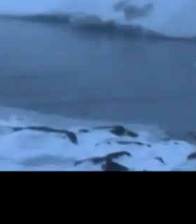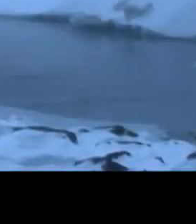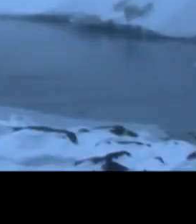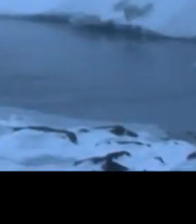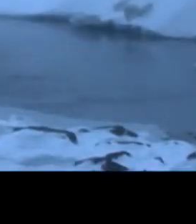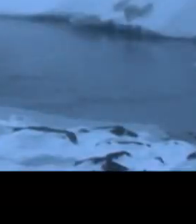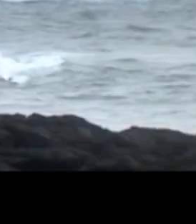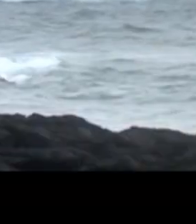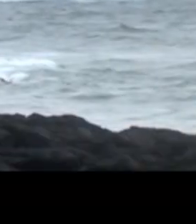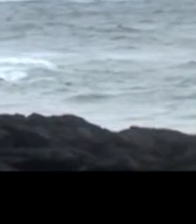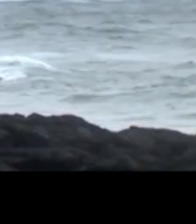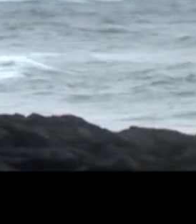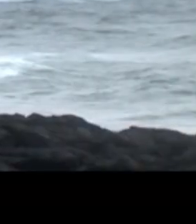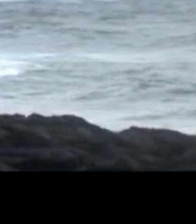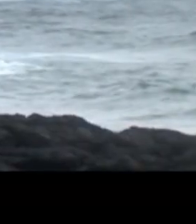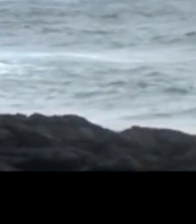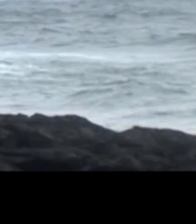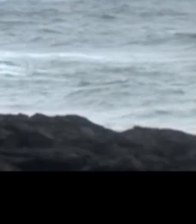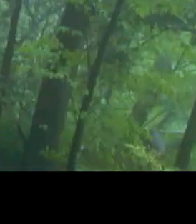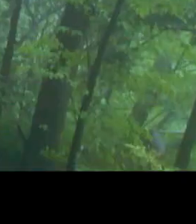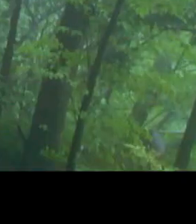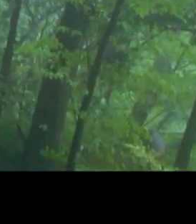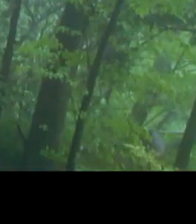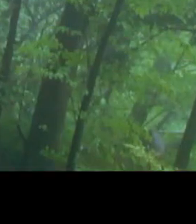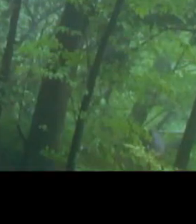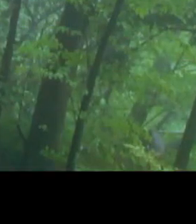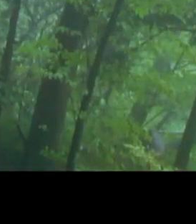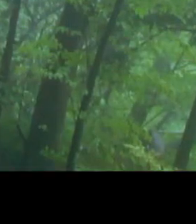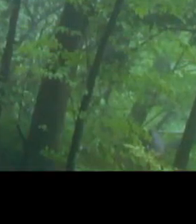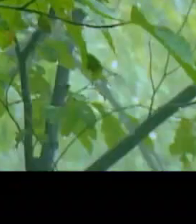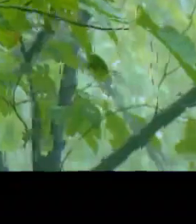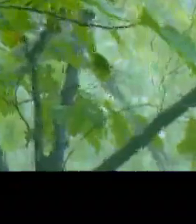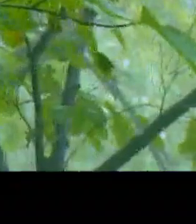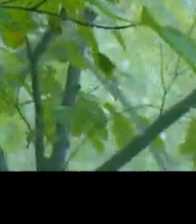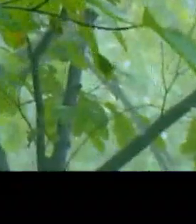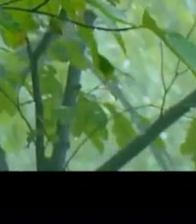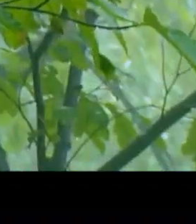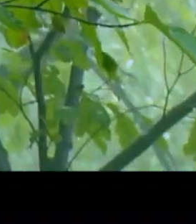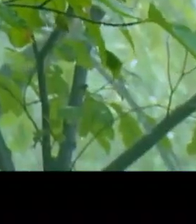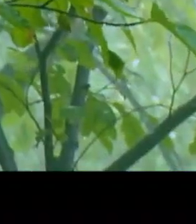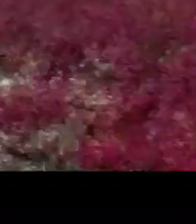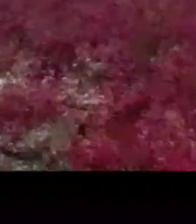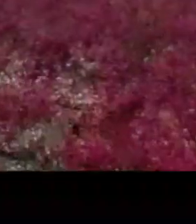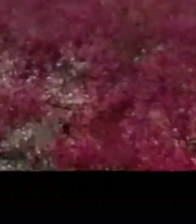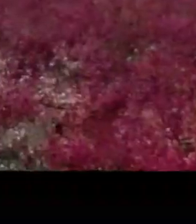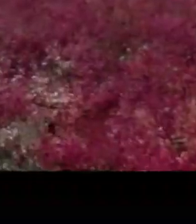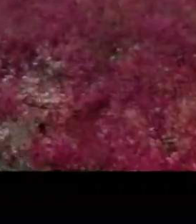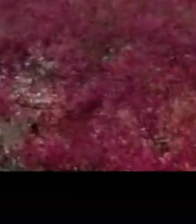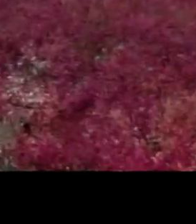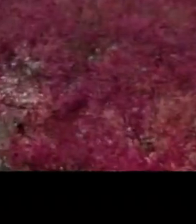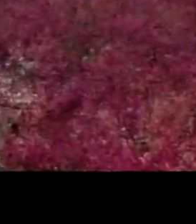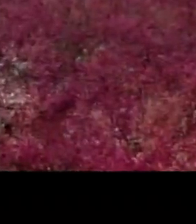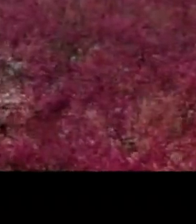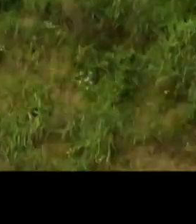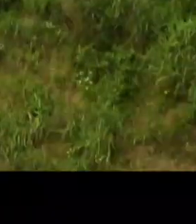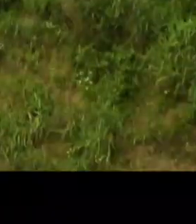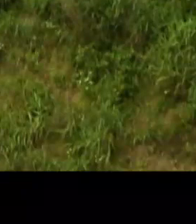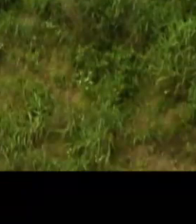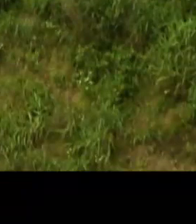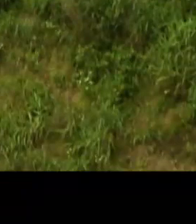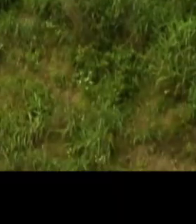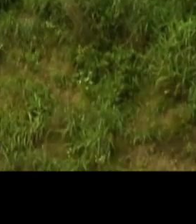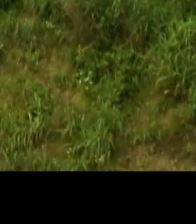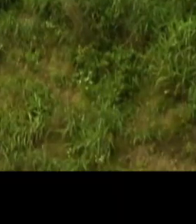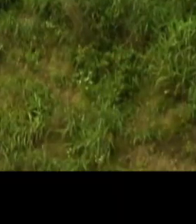내가 나 자신에게 묻고 싶은 게 넌 어머니를 향한 그리움이 이 여행을 언제 끝낼 수 있을 것인가?